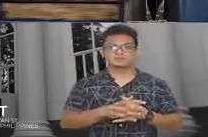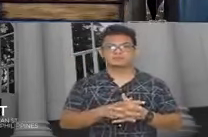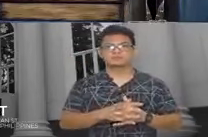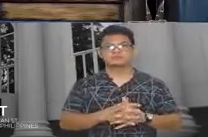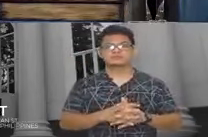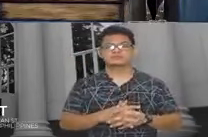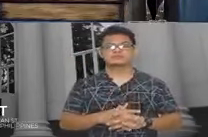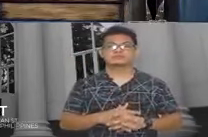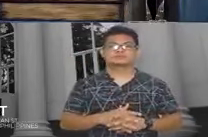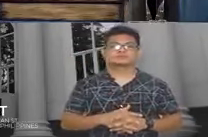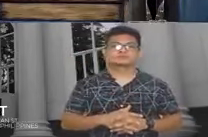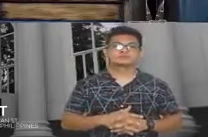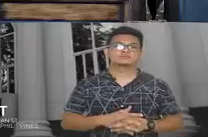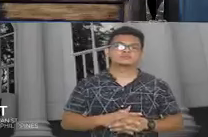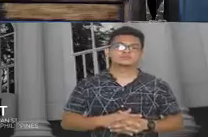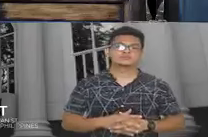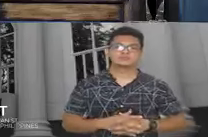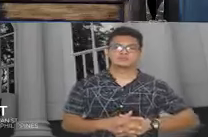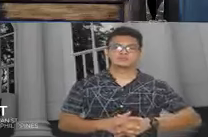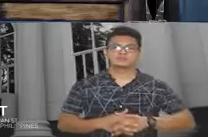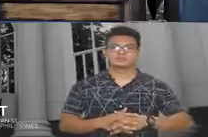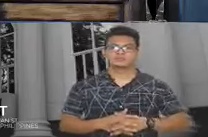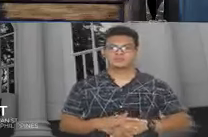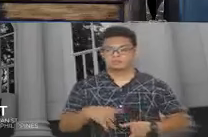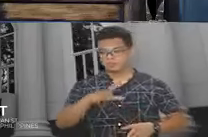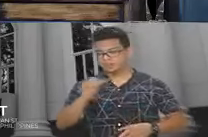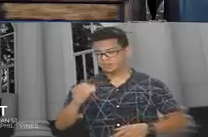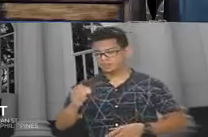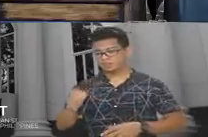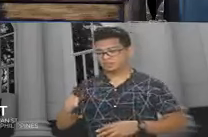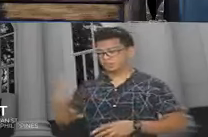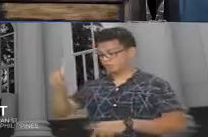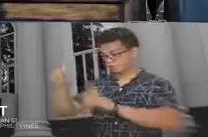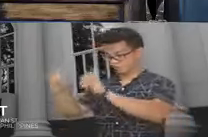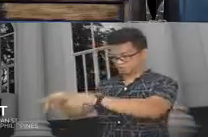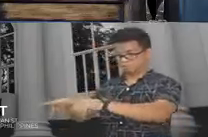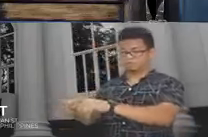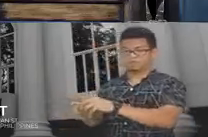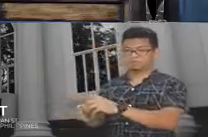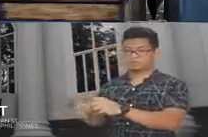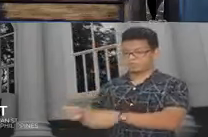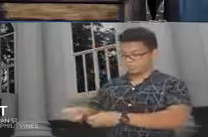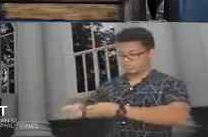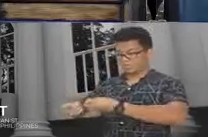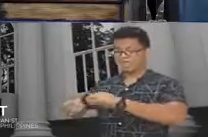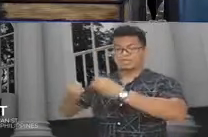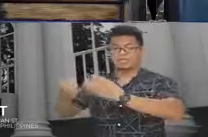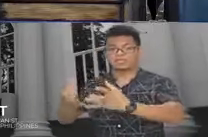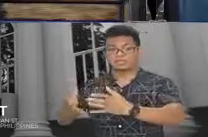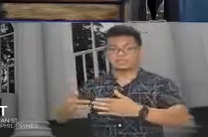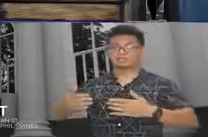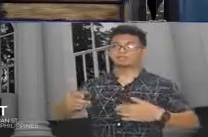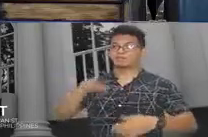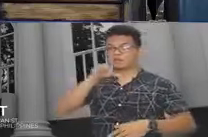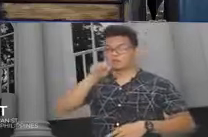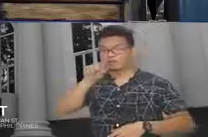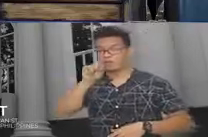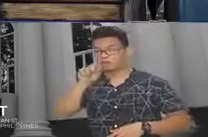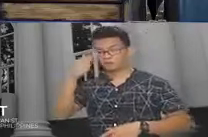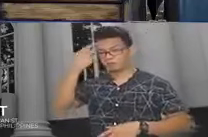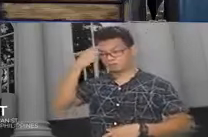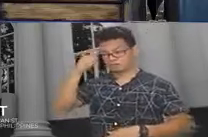Nair, ang kolo. Si Sudi Lumantas naghatag siya og manok sa iyang mother-in-law.